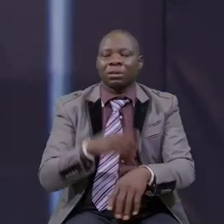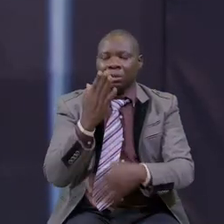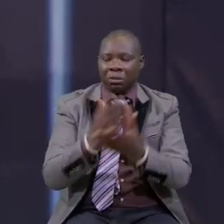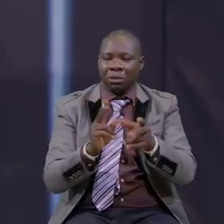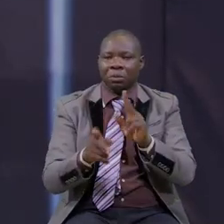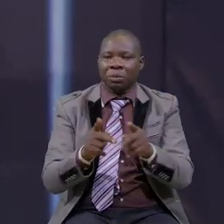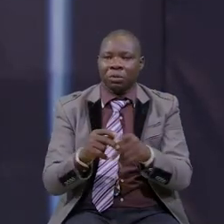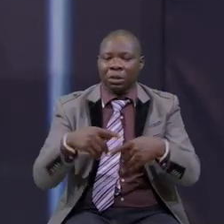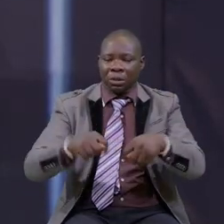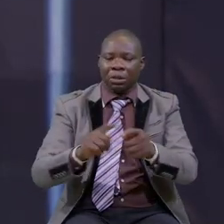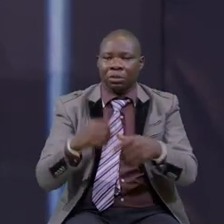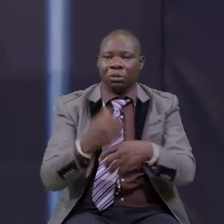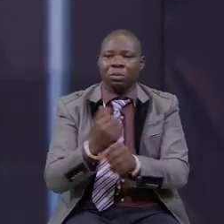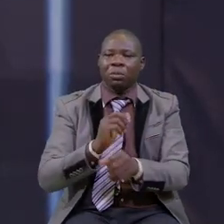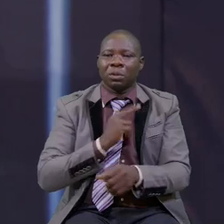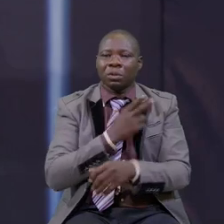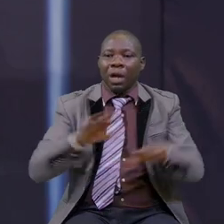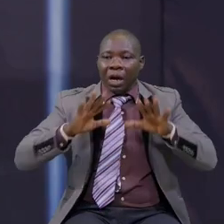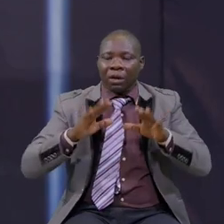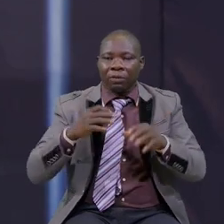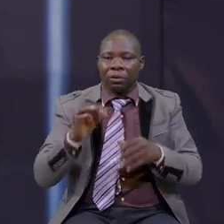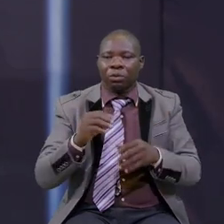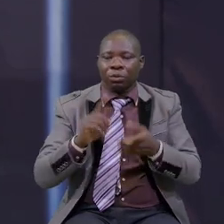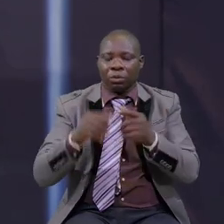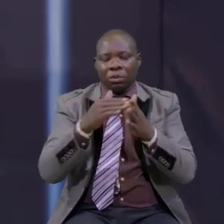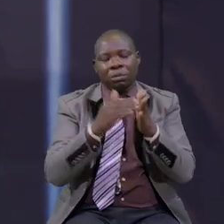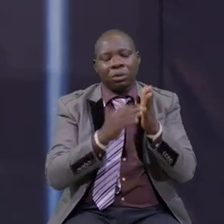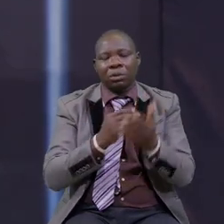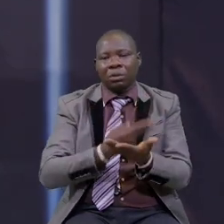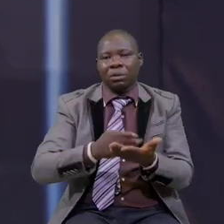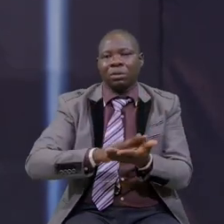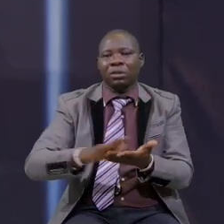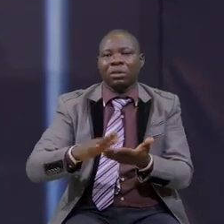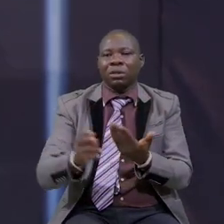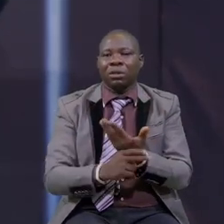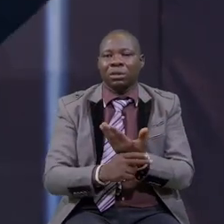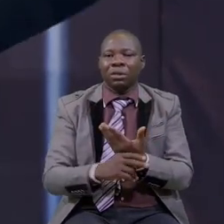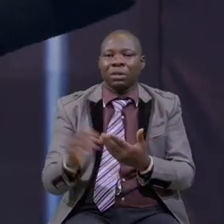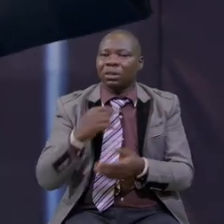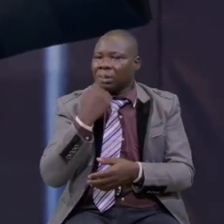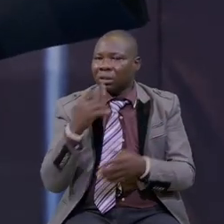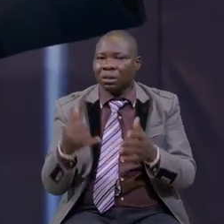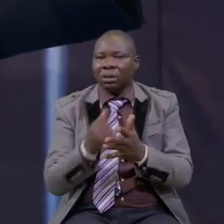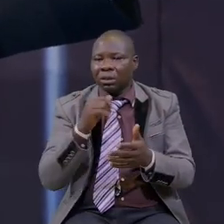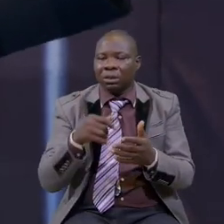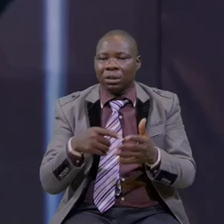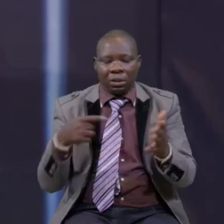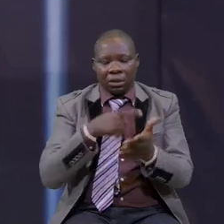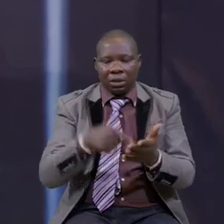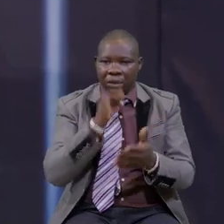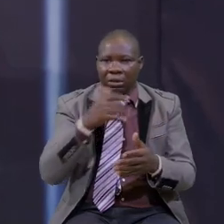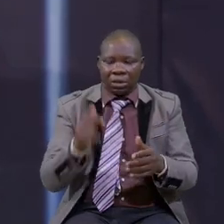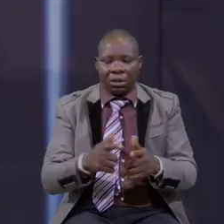certaines personnes essaient de nous faire peur, de mentionner la sainteté, de dire, ah, c'est une